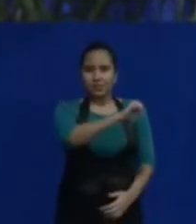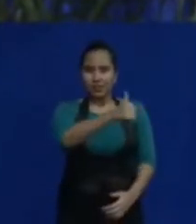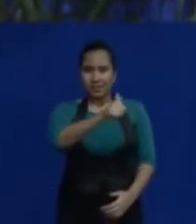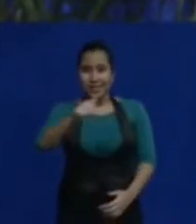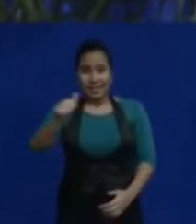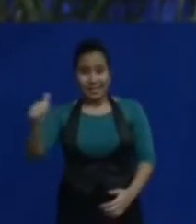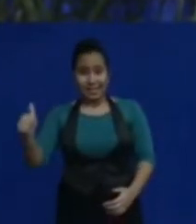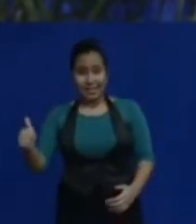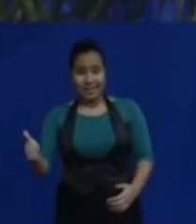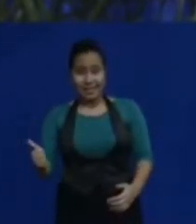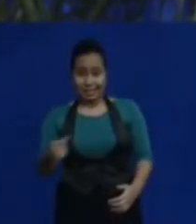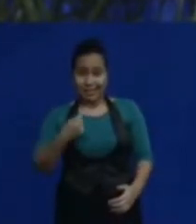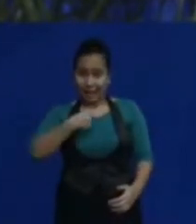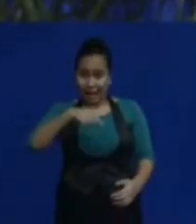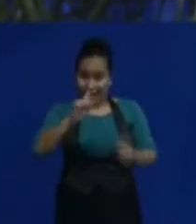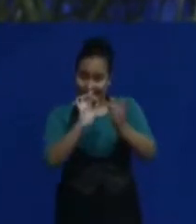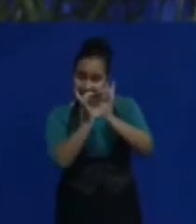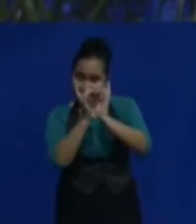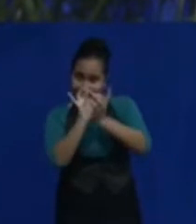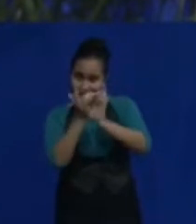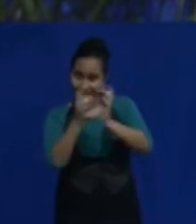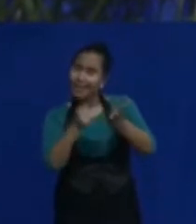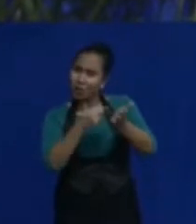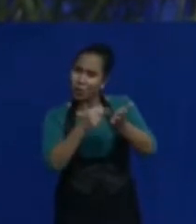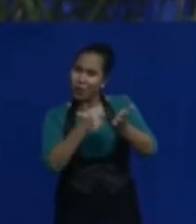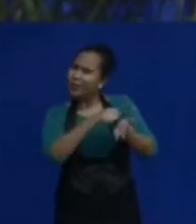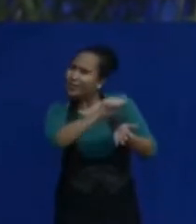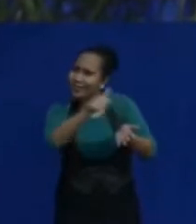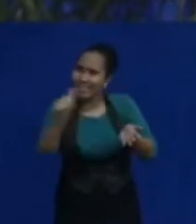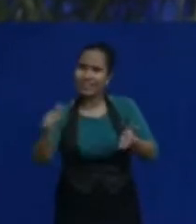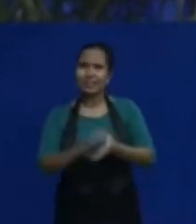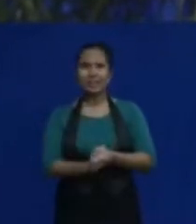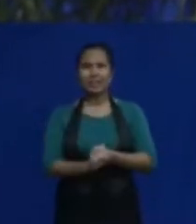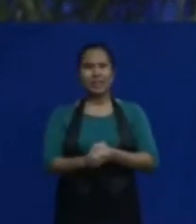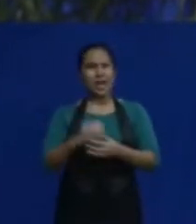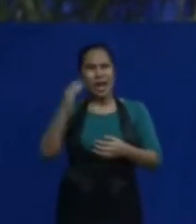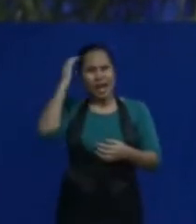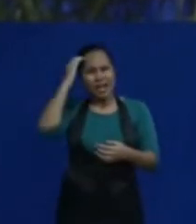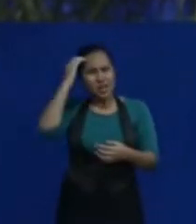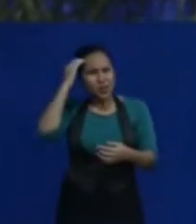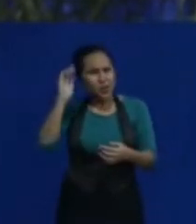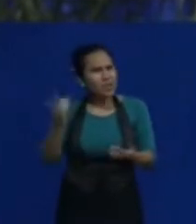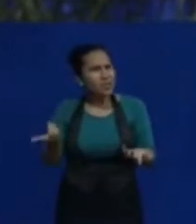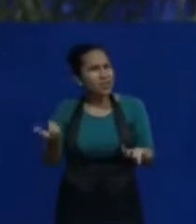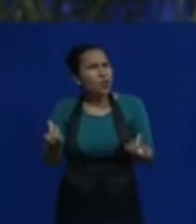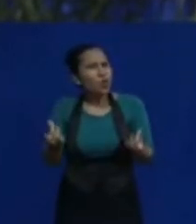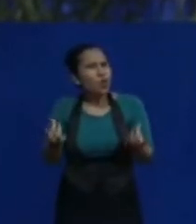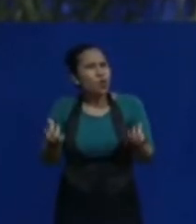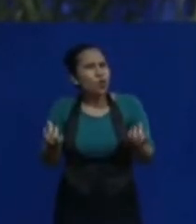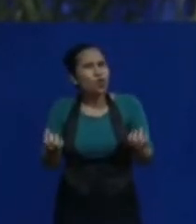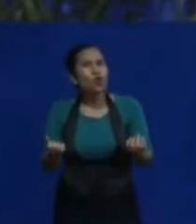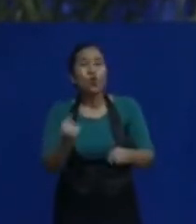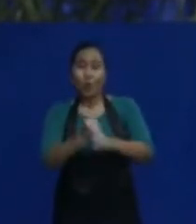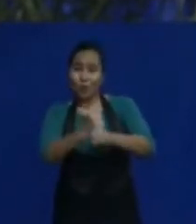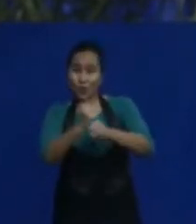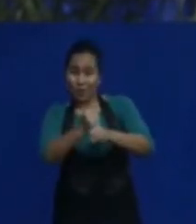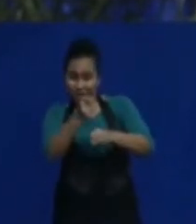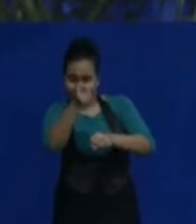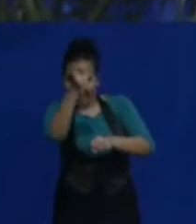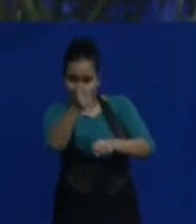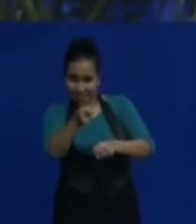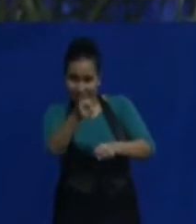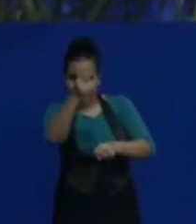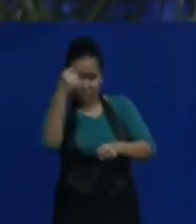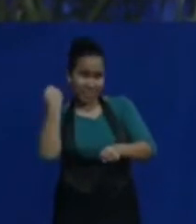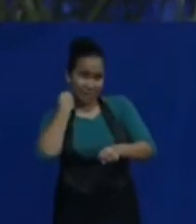toegang tot internet. En als je niet weet hoe een temperatuur gunn werkt, dan zoek je het even op internet. In één minuut is het